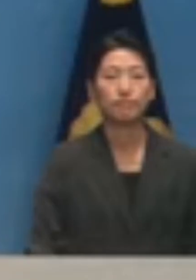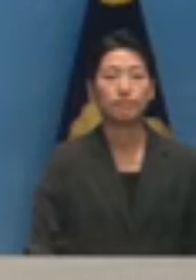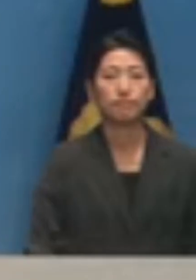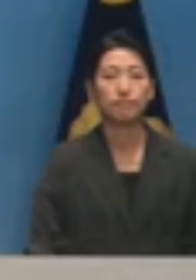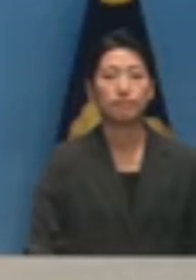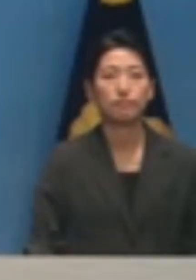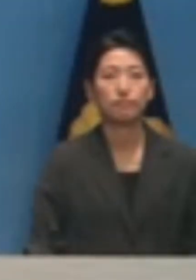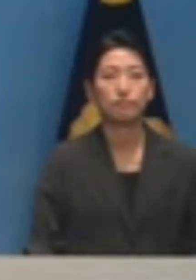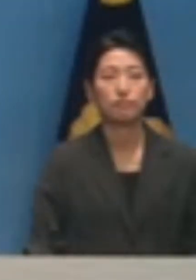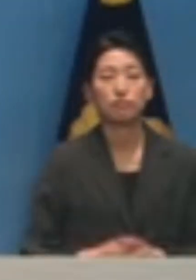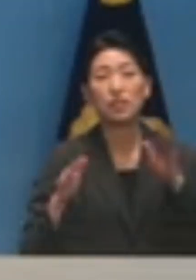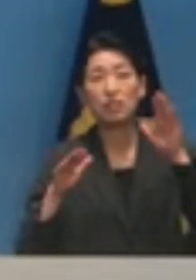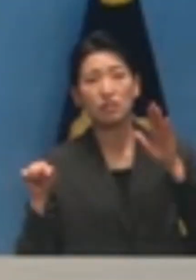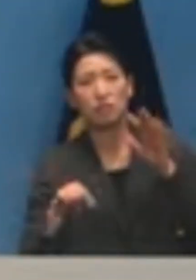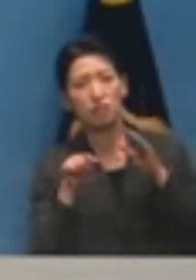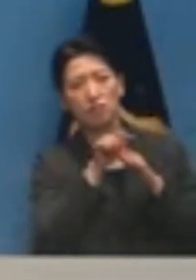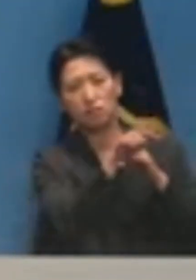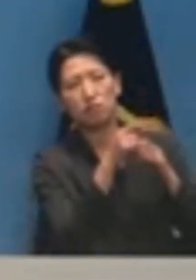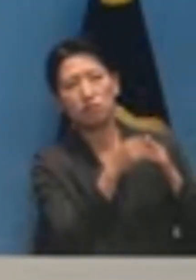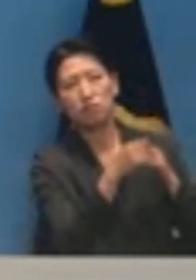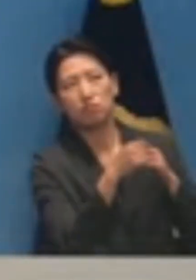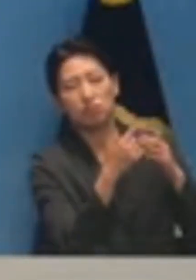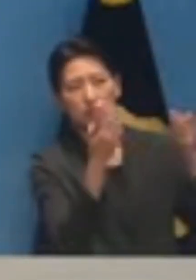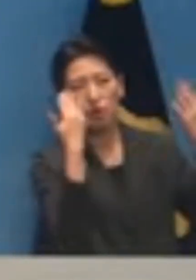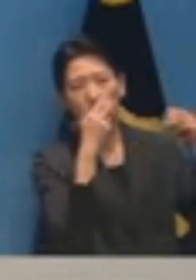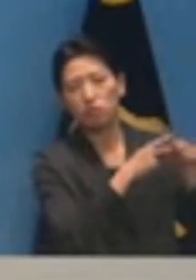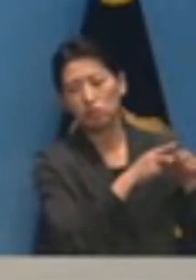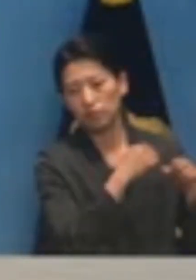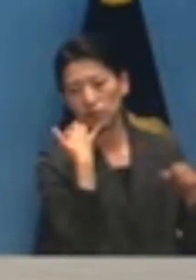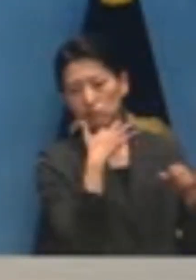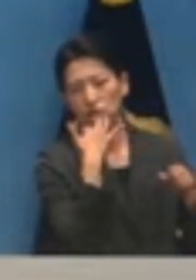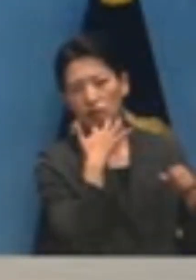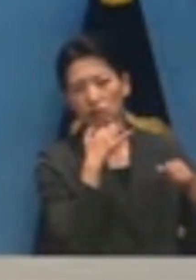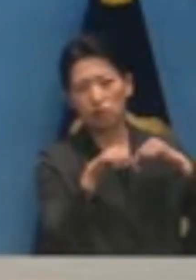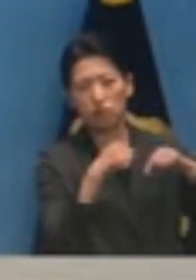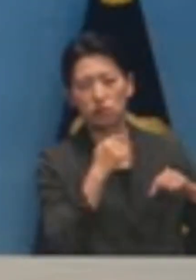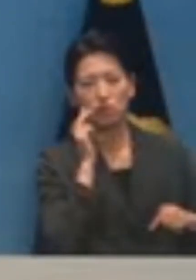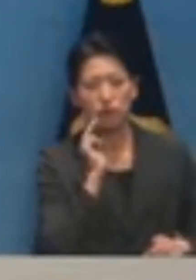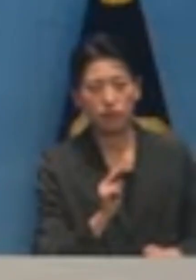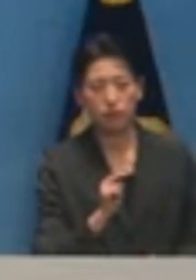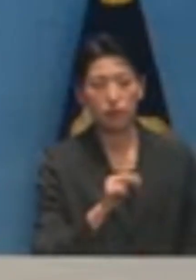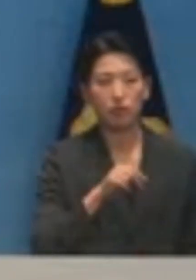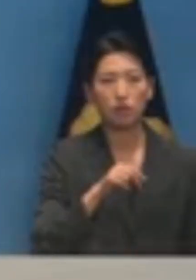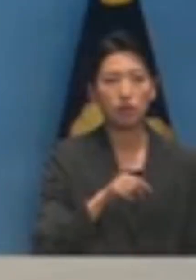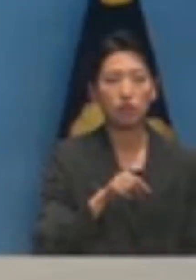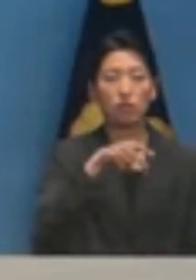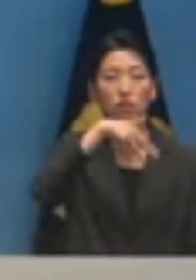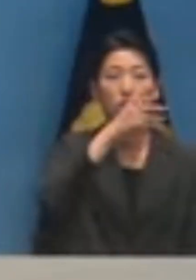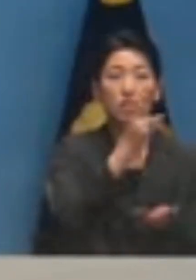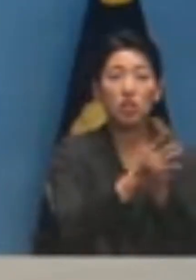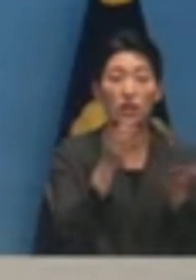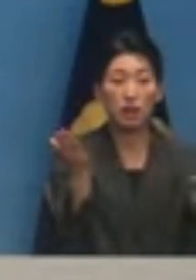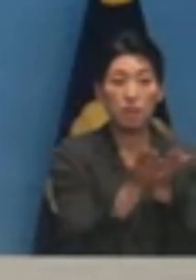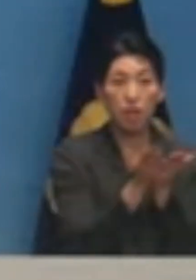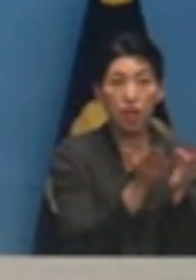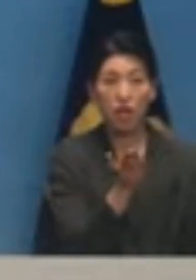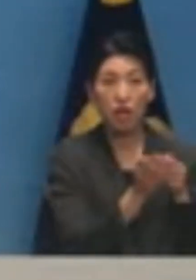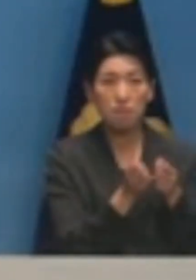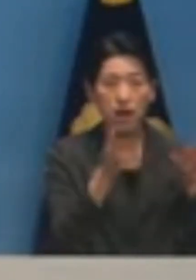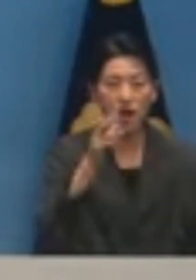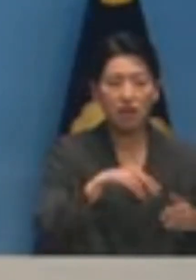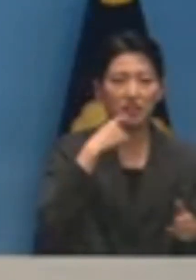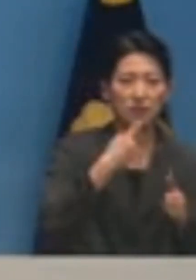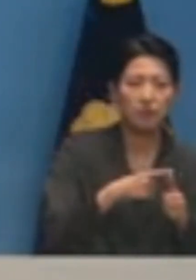학생들이 발표한 전교조 교사들 정치 편향 사례는 이렇습니다. 선안함 사건 비하, 우리 국군의 베트남인